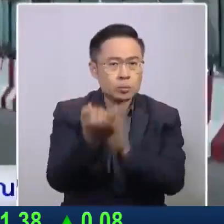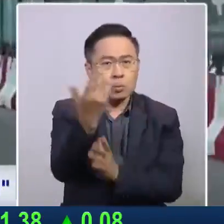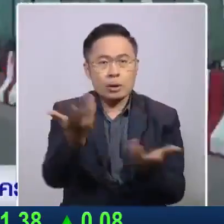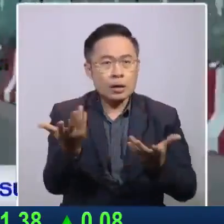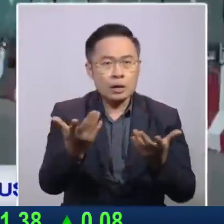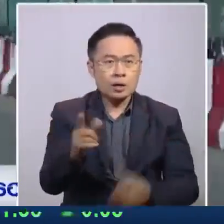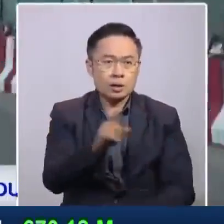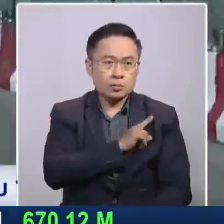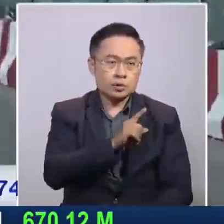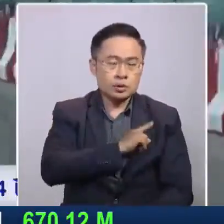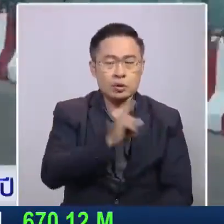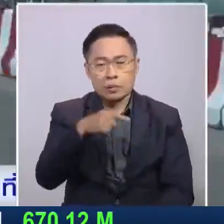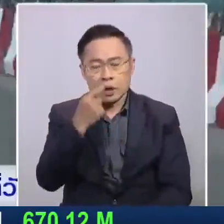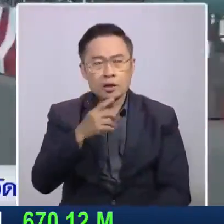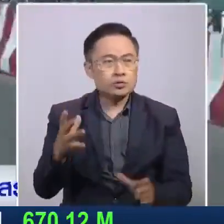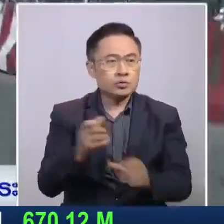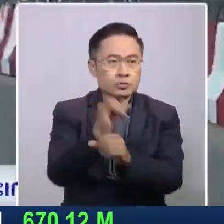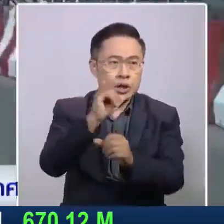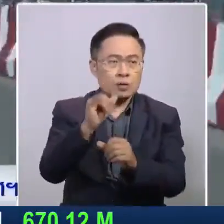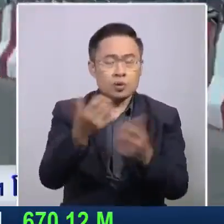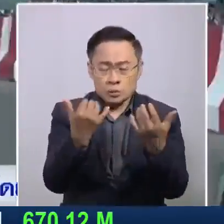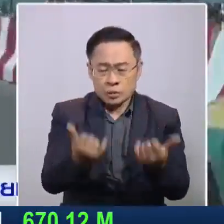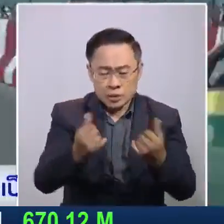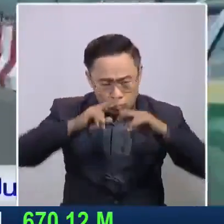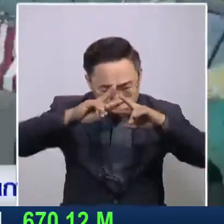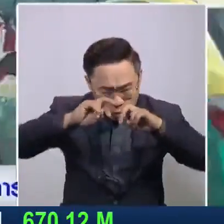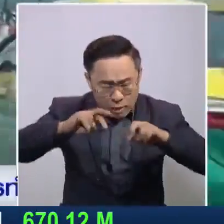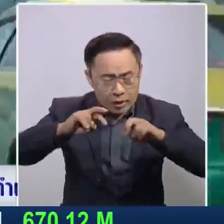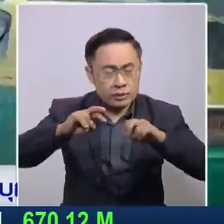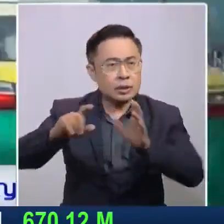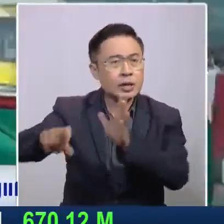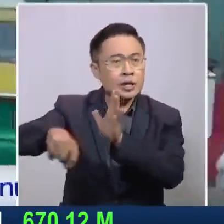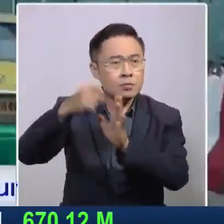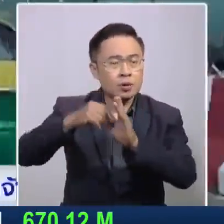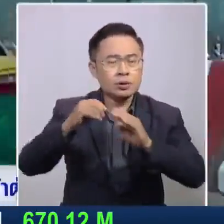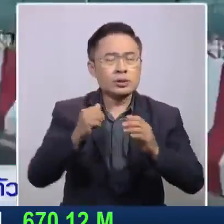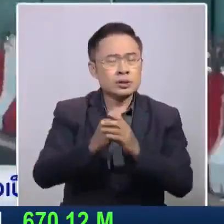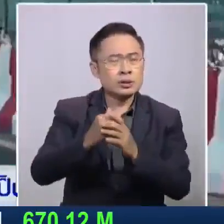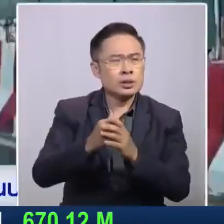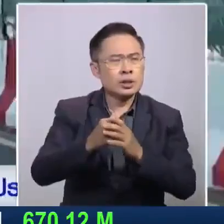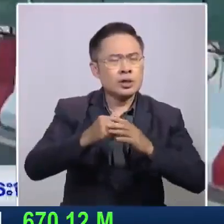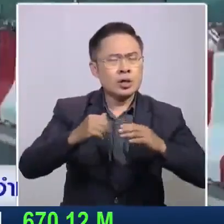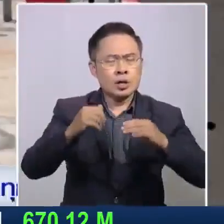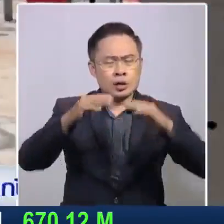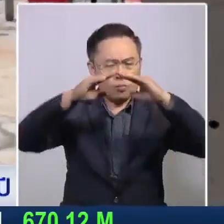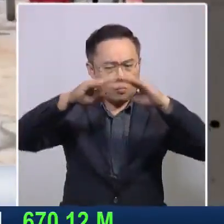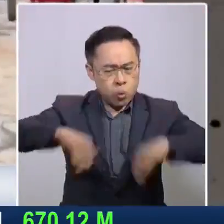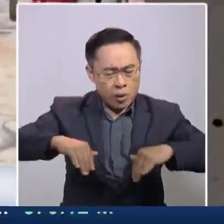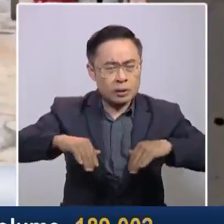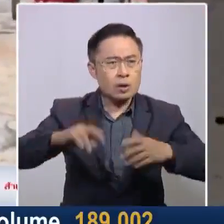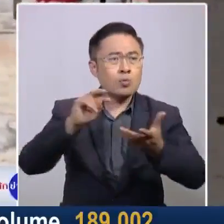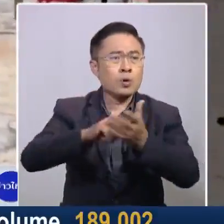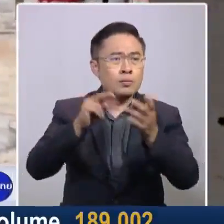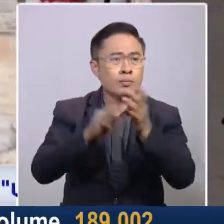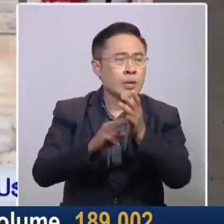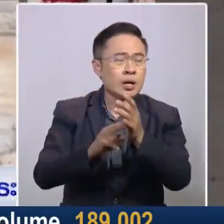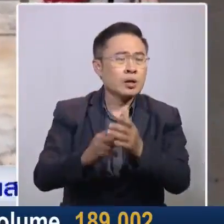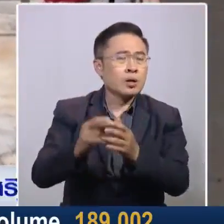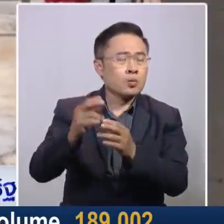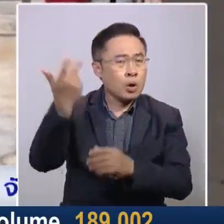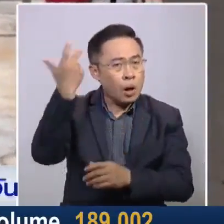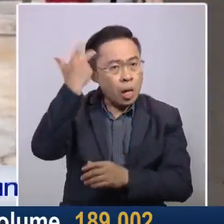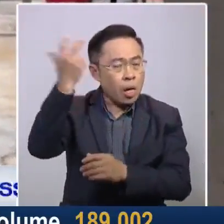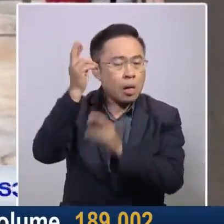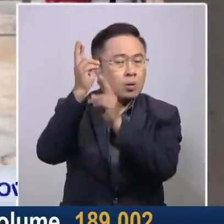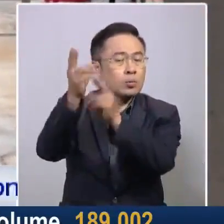เนื่องจากยังไม่ได้ข้อสรุปว่าอุบัติเหตุที่เกิดขึ้นเกิดจากความประมาทหรือว่าฝีมือมนุษย์กันแน่แล้วก็ตอนนี้มี